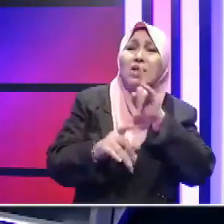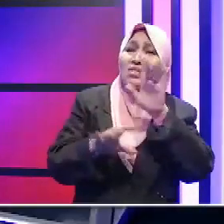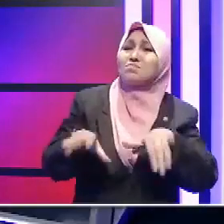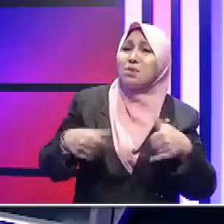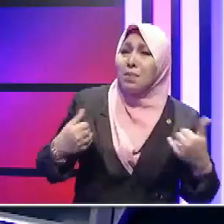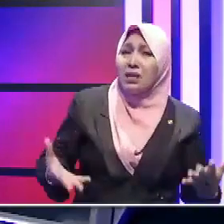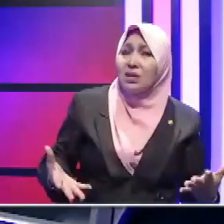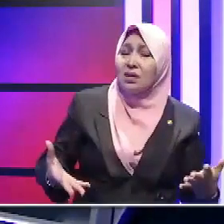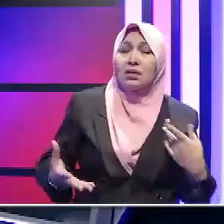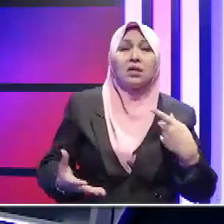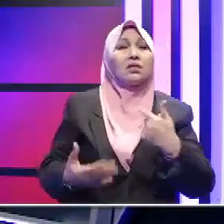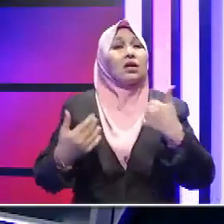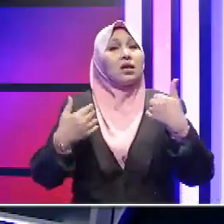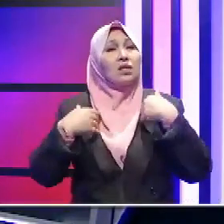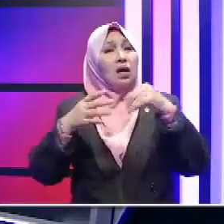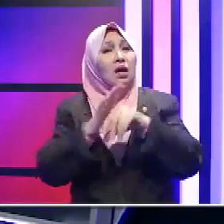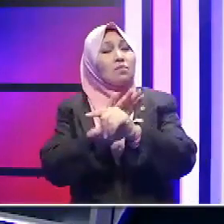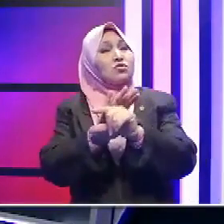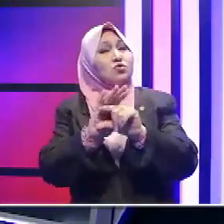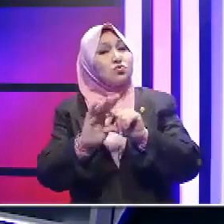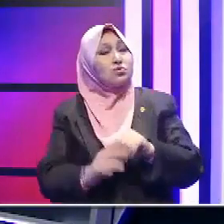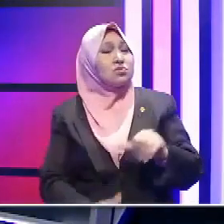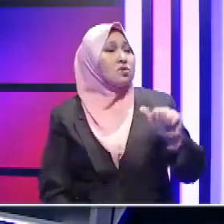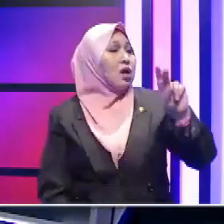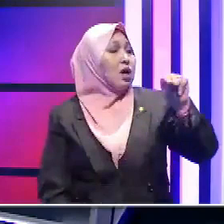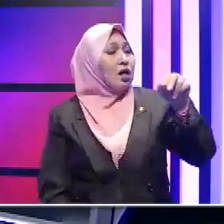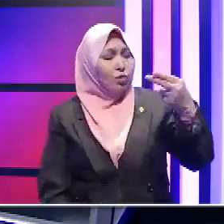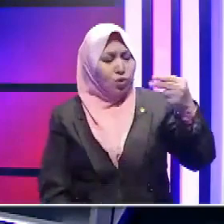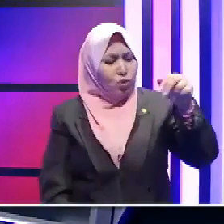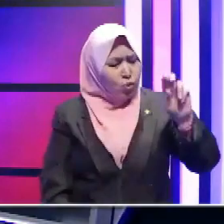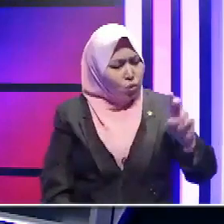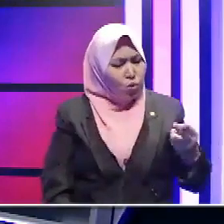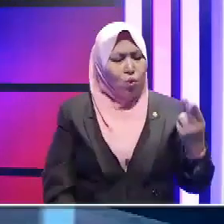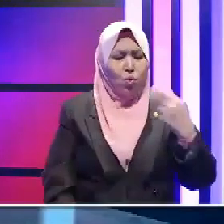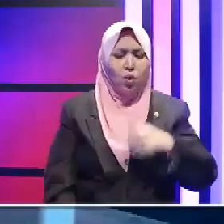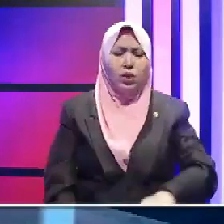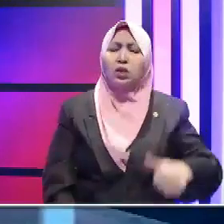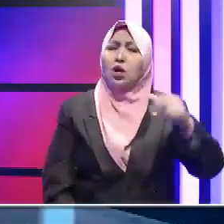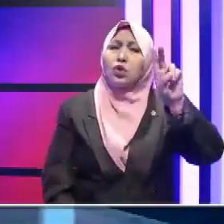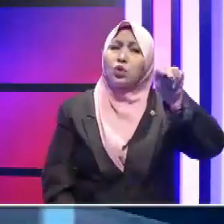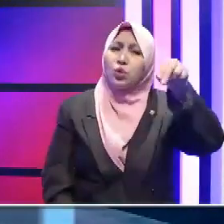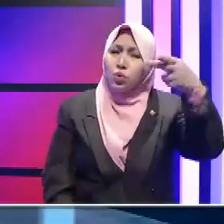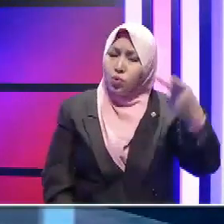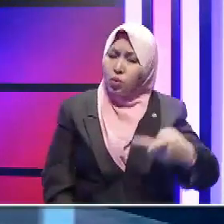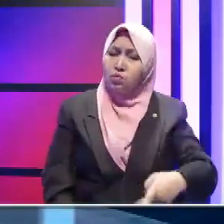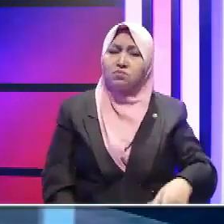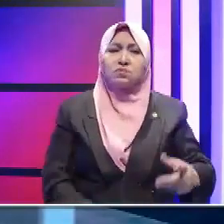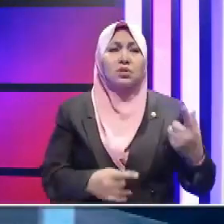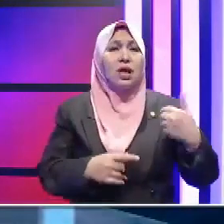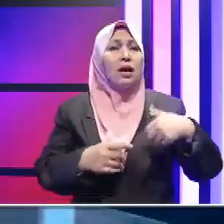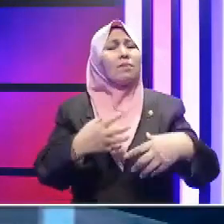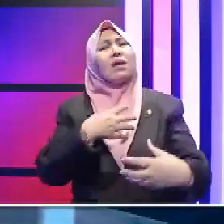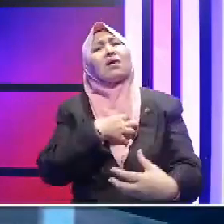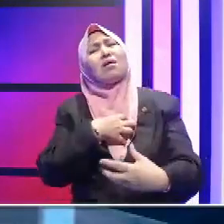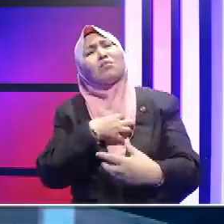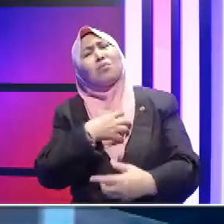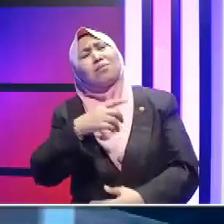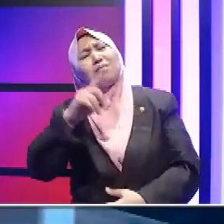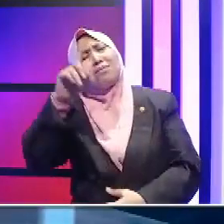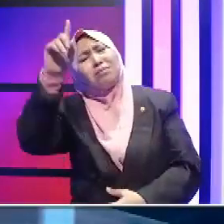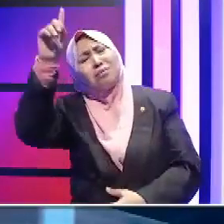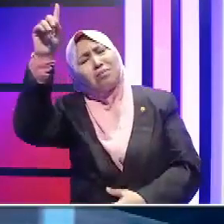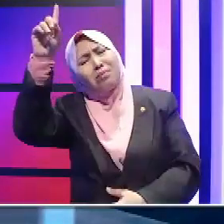kita berada dalam suroh penuh dimana baginde Nuh Alaihissalam sedang mengadu kepada Tuhan